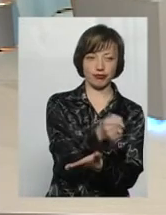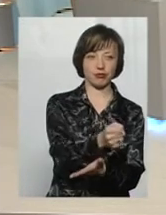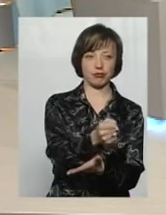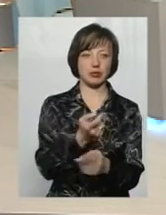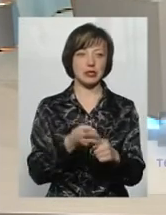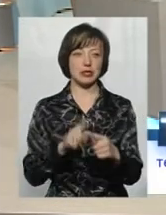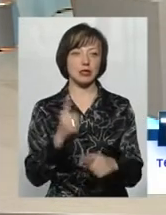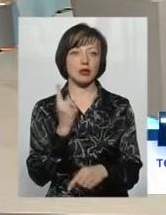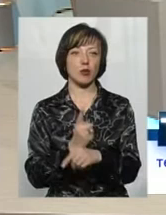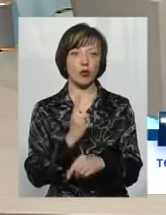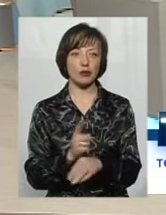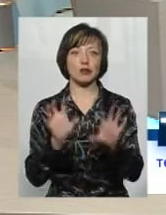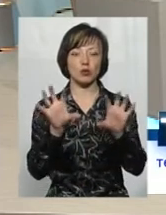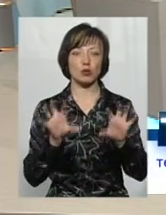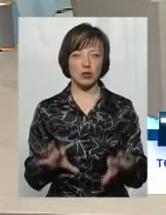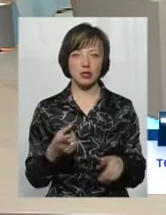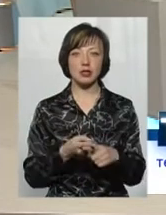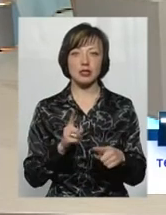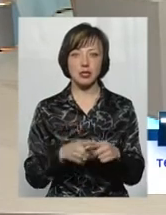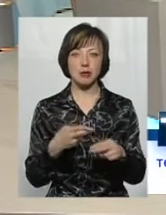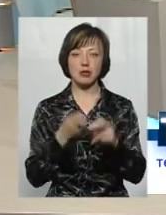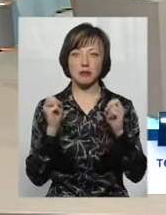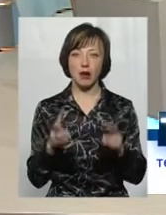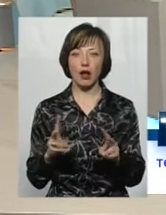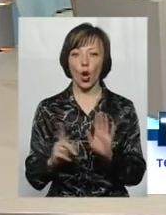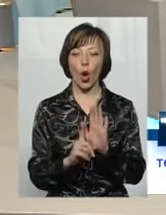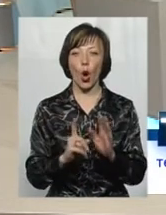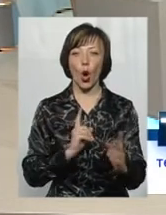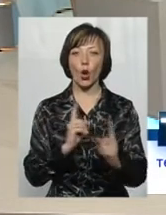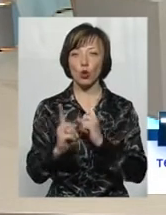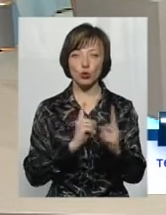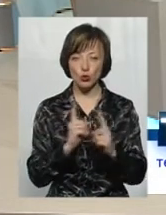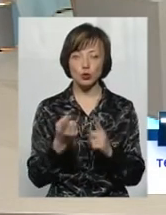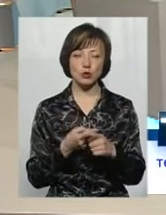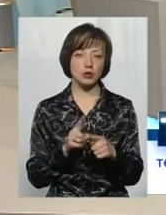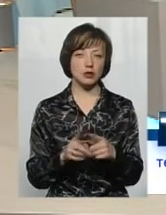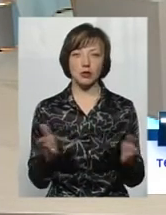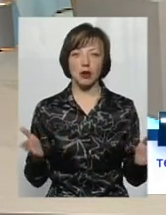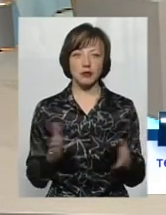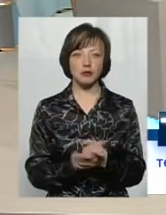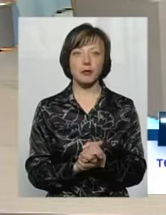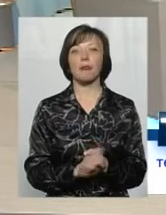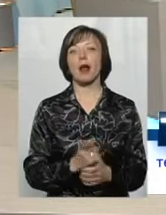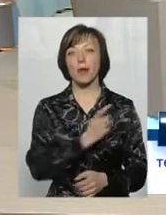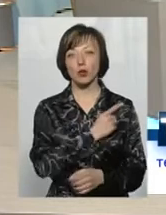Це заборонено законодавством, це безпека руху, це дуже... Я з вами згоден, але це патрульна поліція на то є, яка має виписувати штрафи.